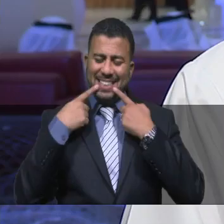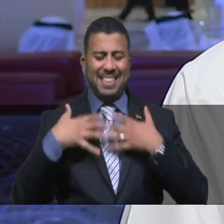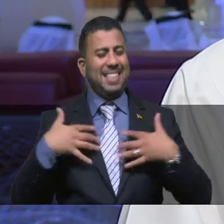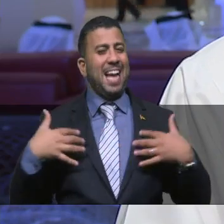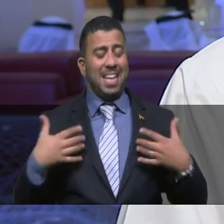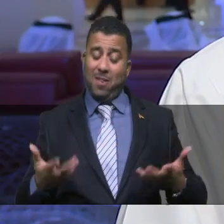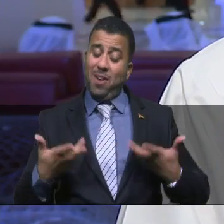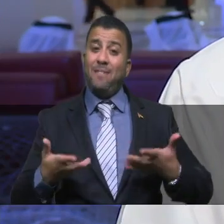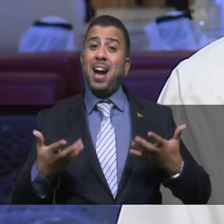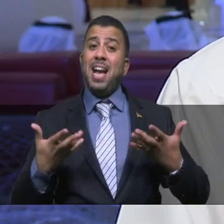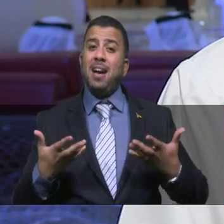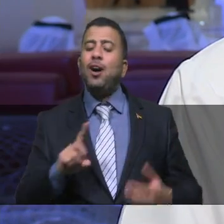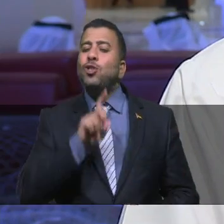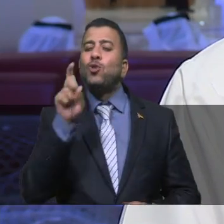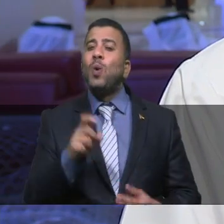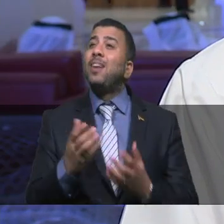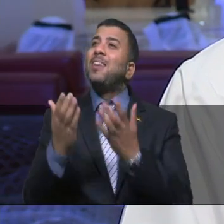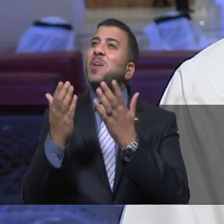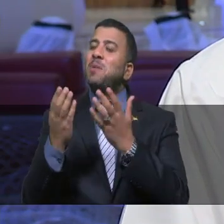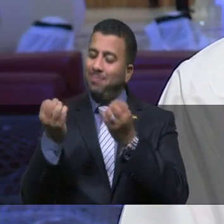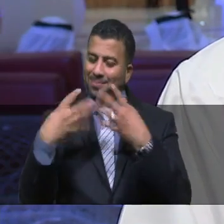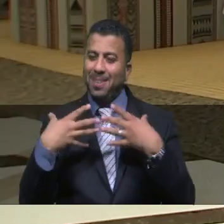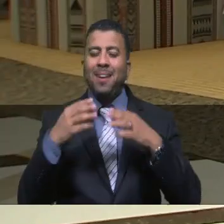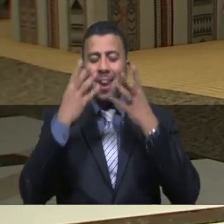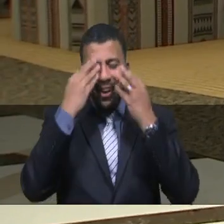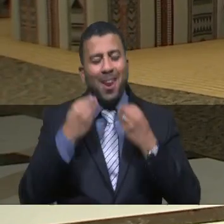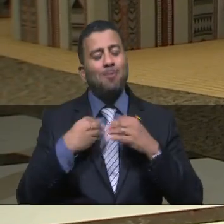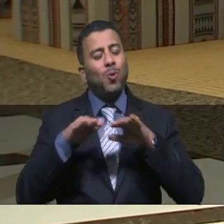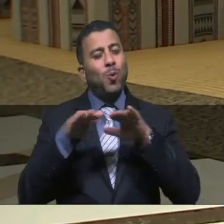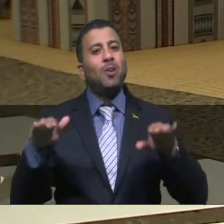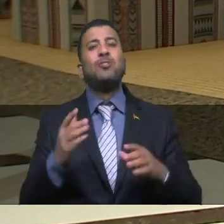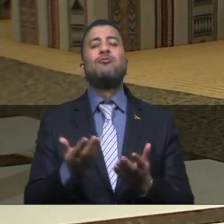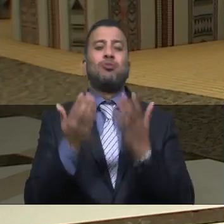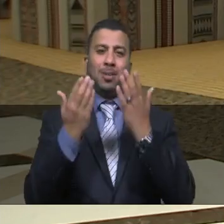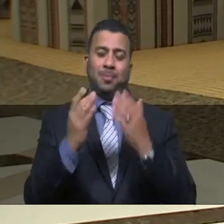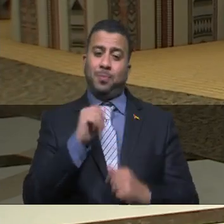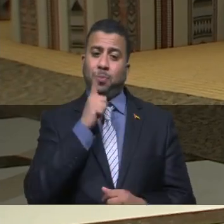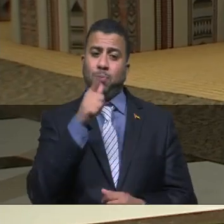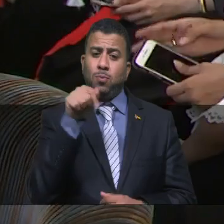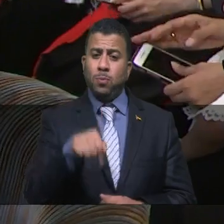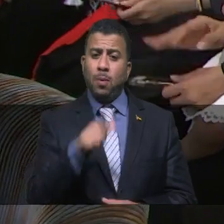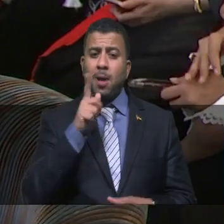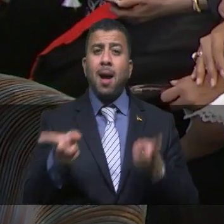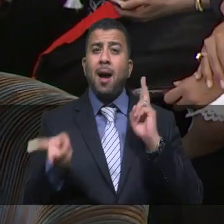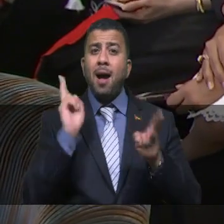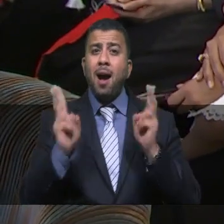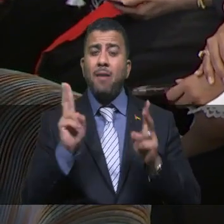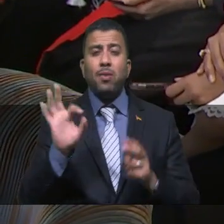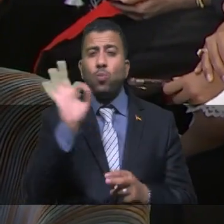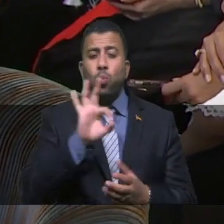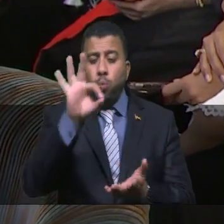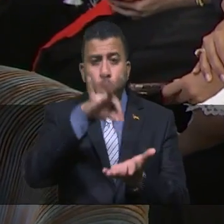والرفاهية، نسأل الله تعالى أن يديم علينا هذه النعمة جميعا. تضمنت فعاليات الحفل الذي أقيم في مقر